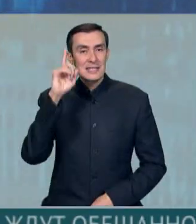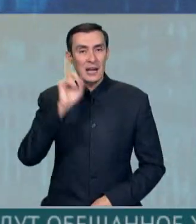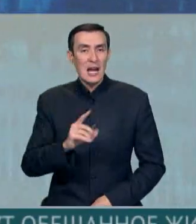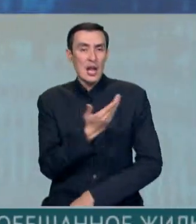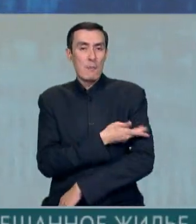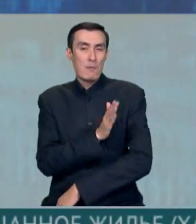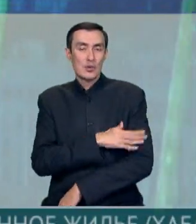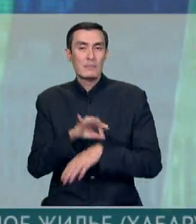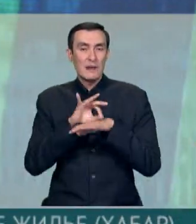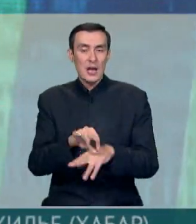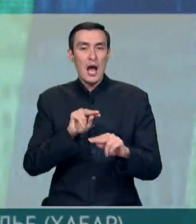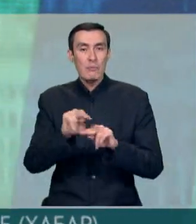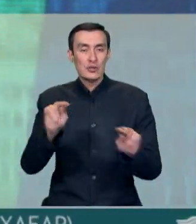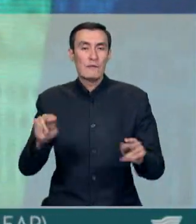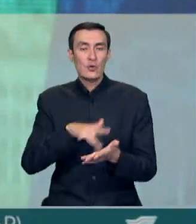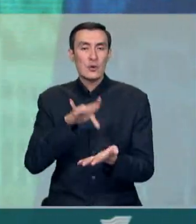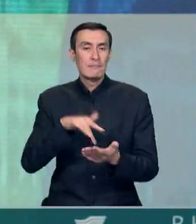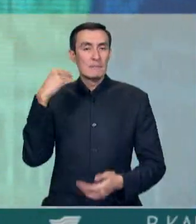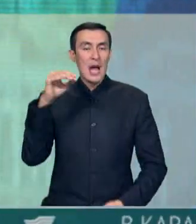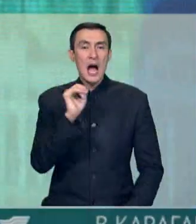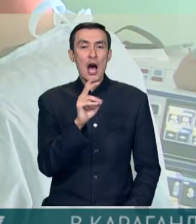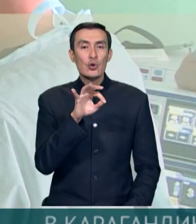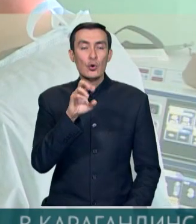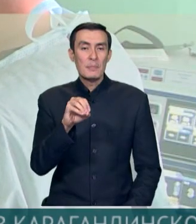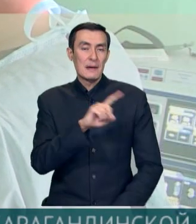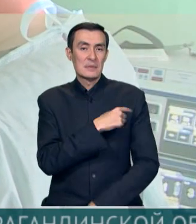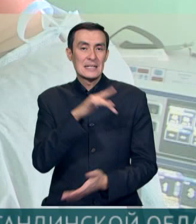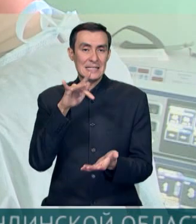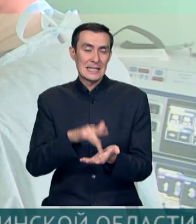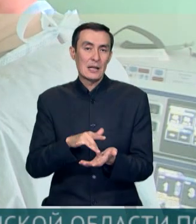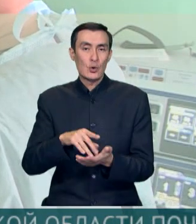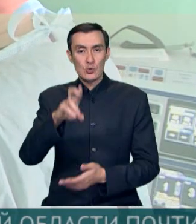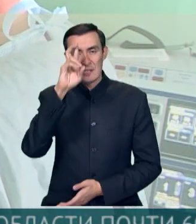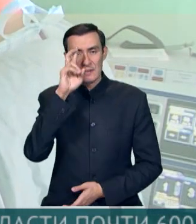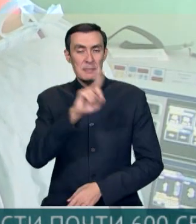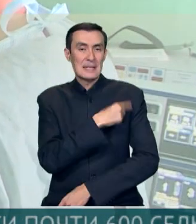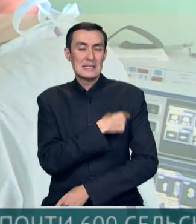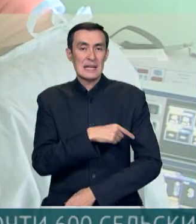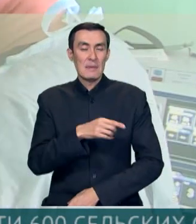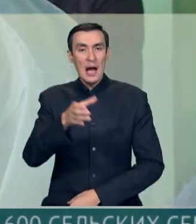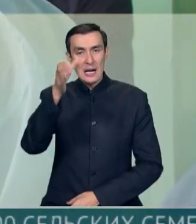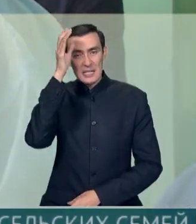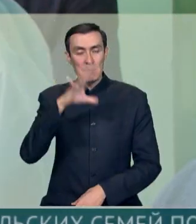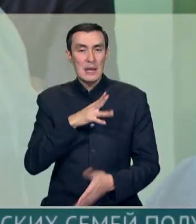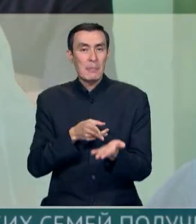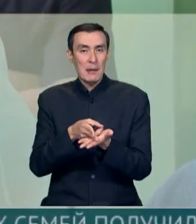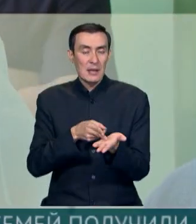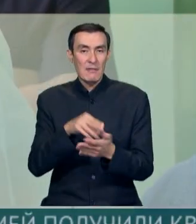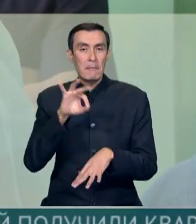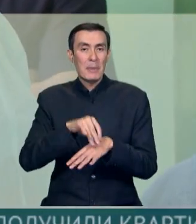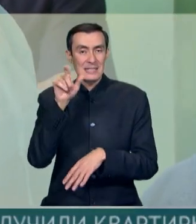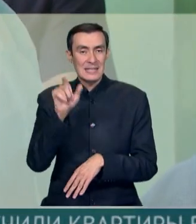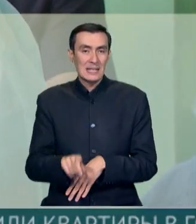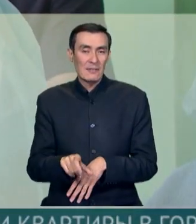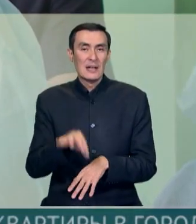и Польши провели мастер-класс в Актобе. На базе медцентра Западно-Казахстанской государственной медакадемии они сегодня прооперировали